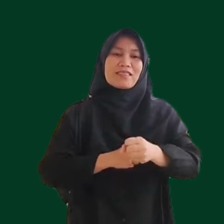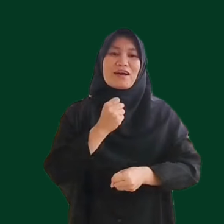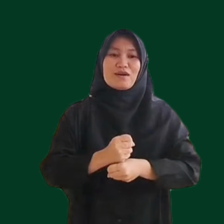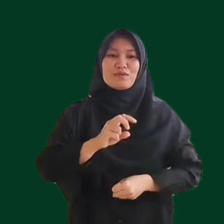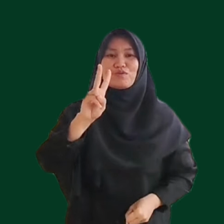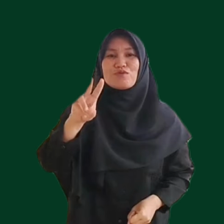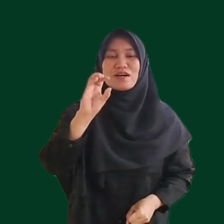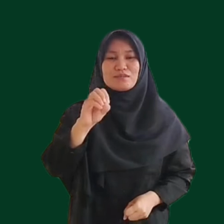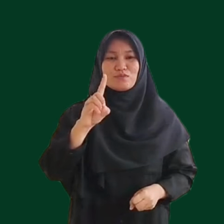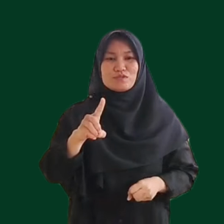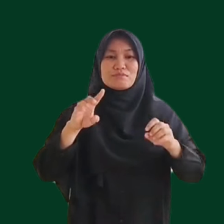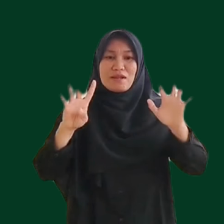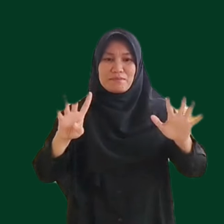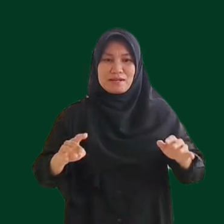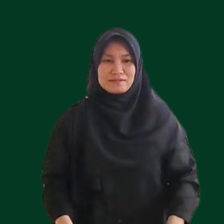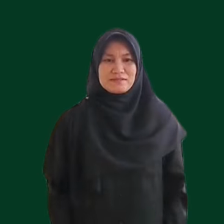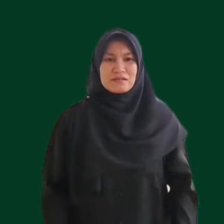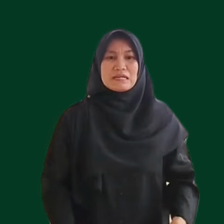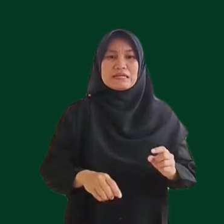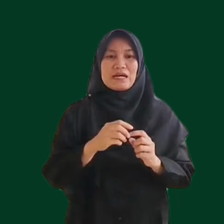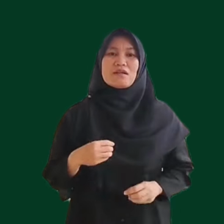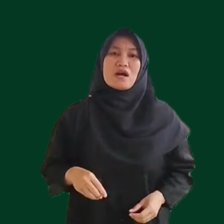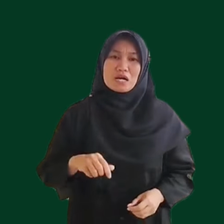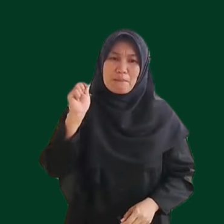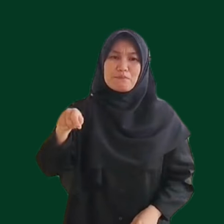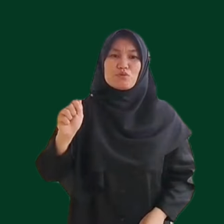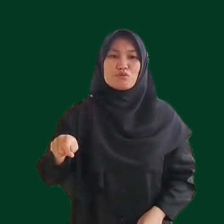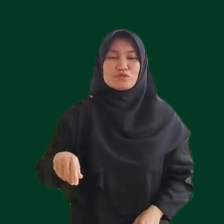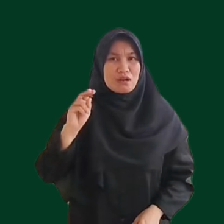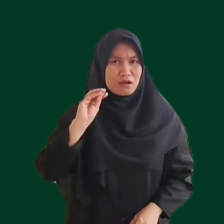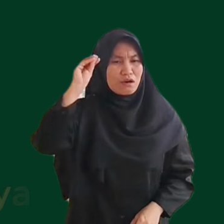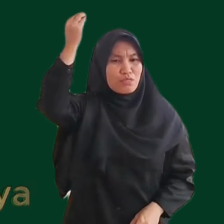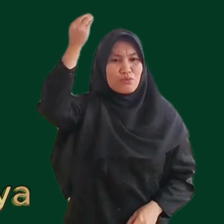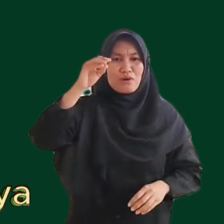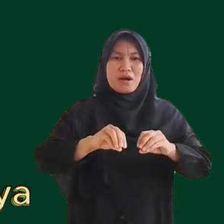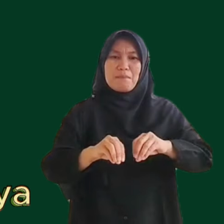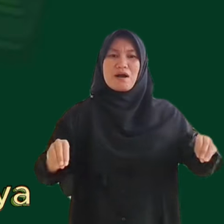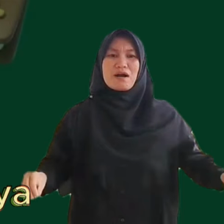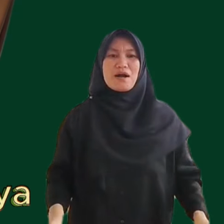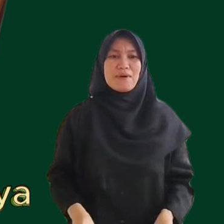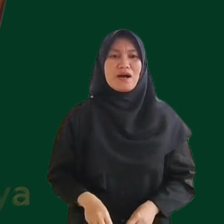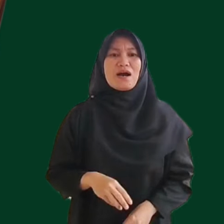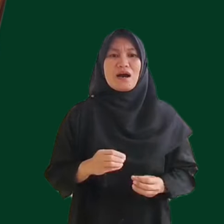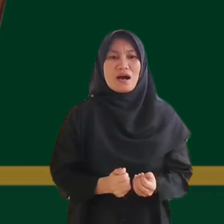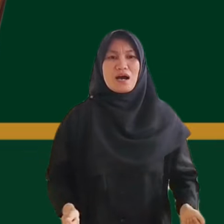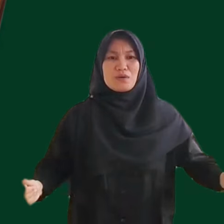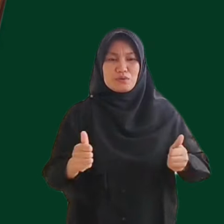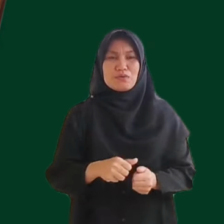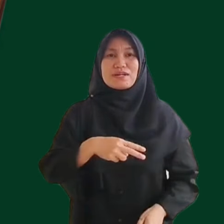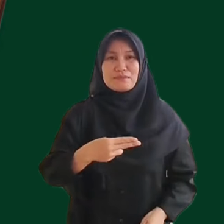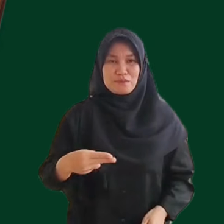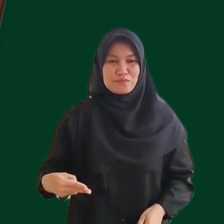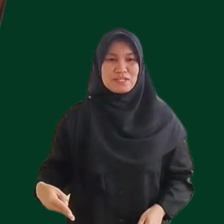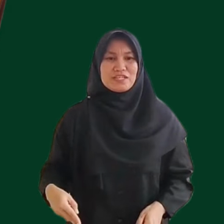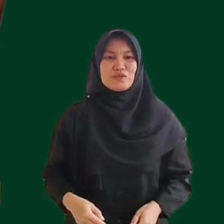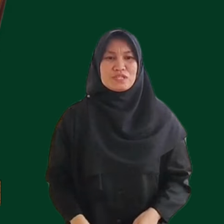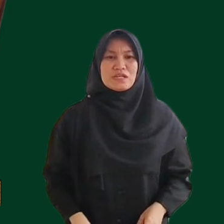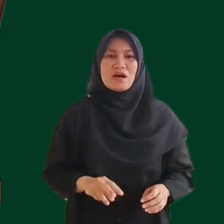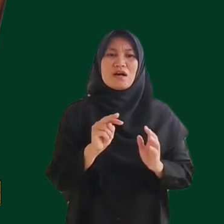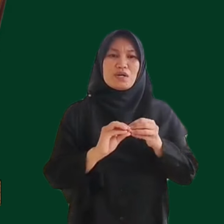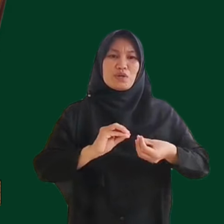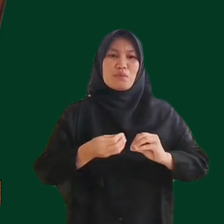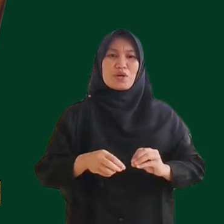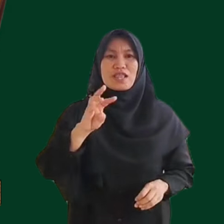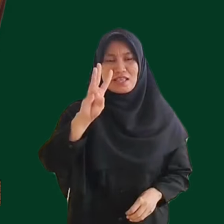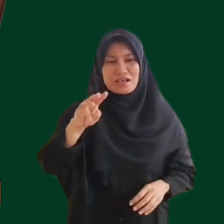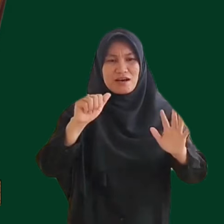tarif PNBP, yang berlaku pada Mahkamah Agung dan badan peradilan yang berada di bawahnya, serta Keputusan Ketua